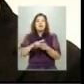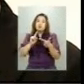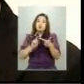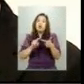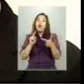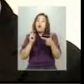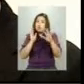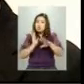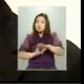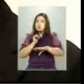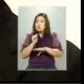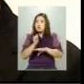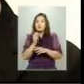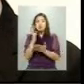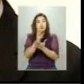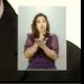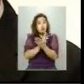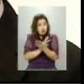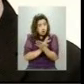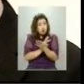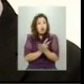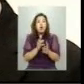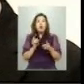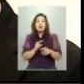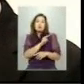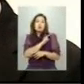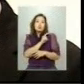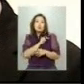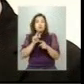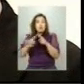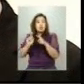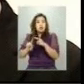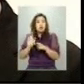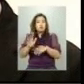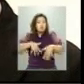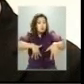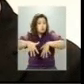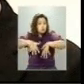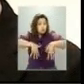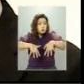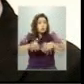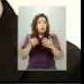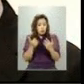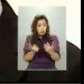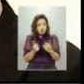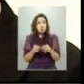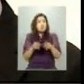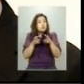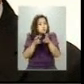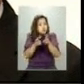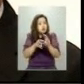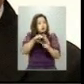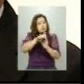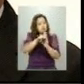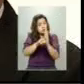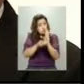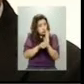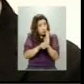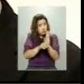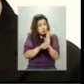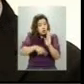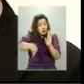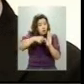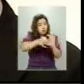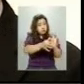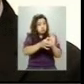าการเครือข่ายภาคประชาสังคมนะครับตรงนี้เป็นเรื่องของวิธีการหรือกระบวนการนะครับซึ่งก็จะช่วยทำให้การ